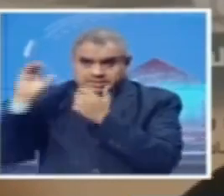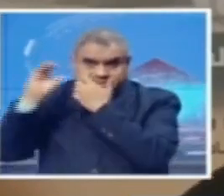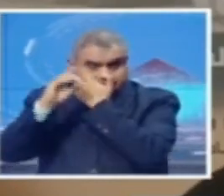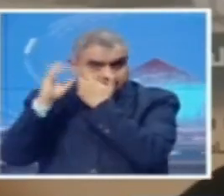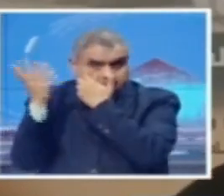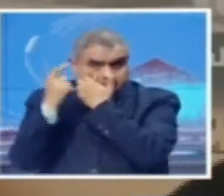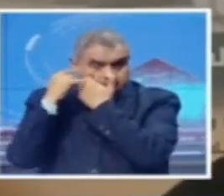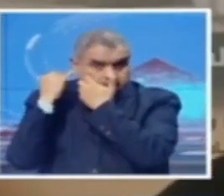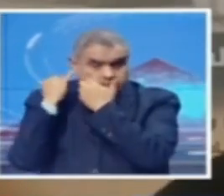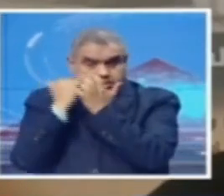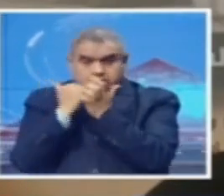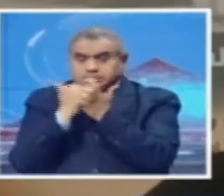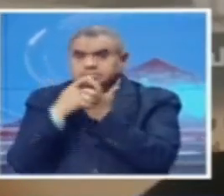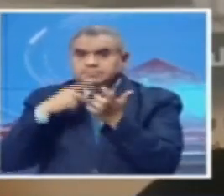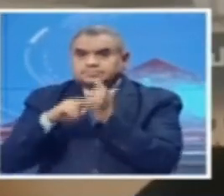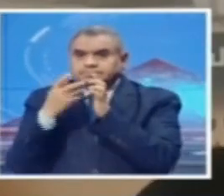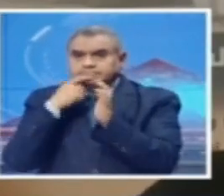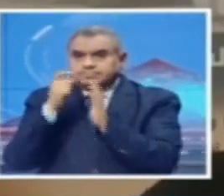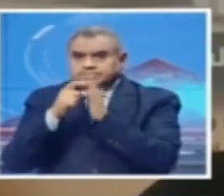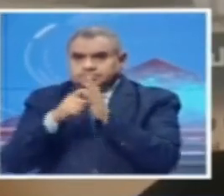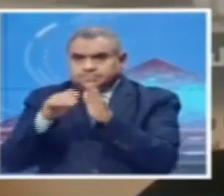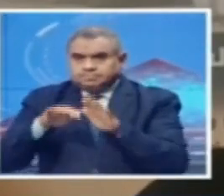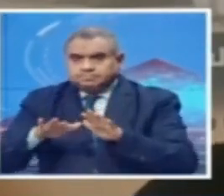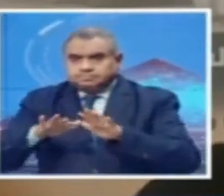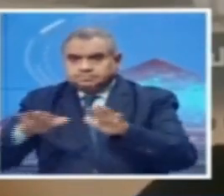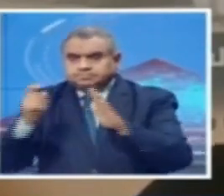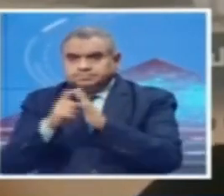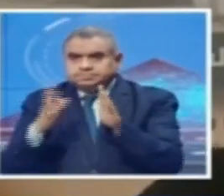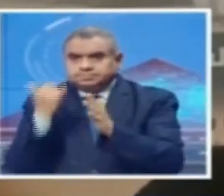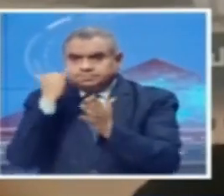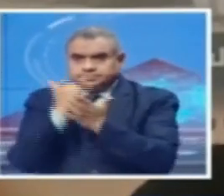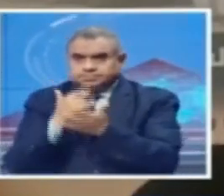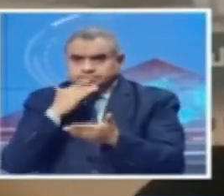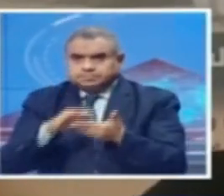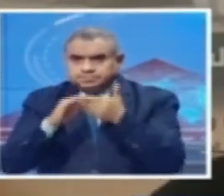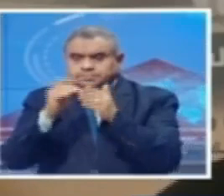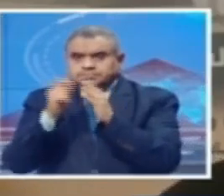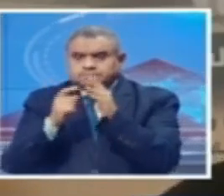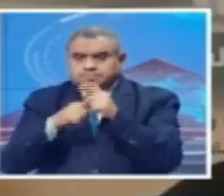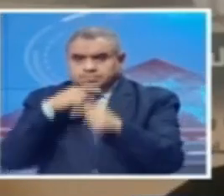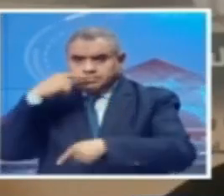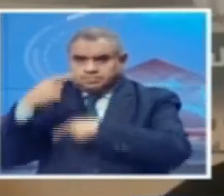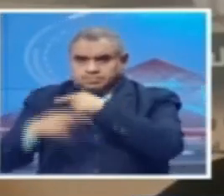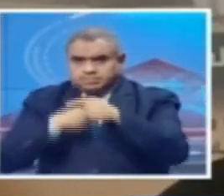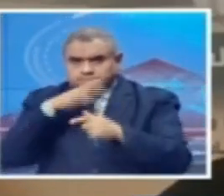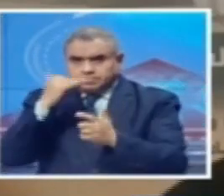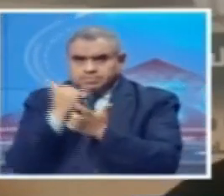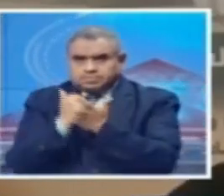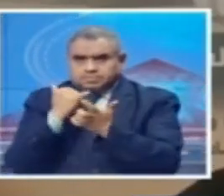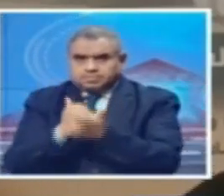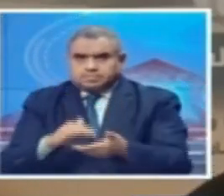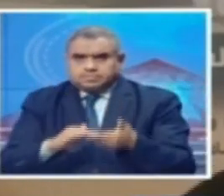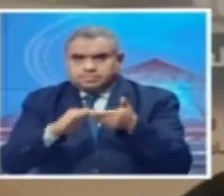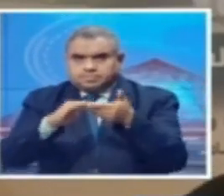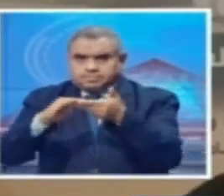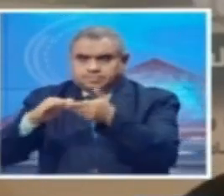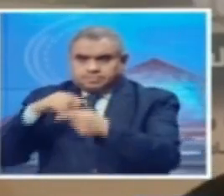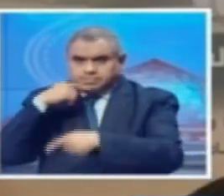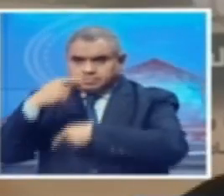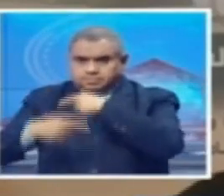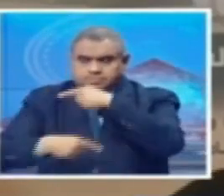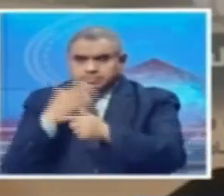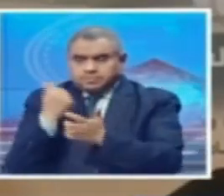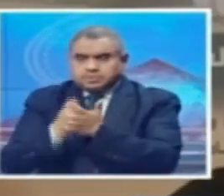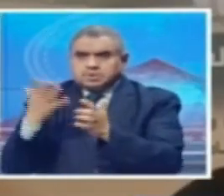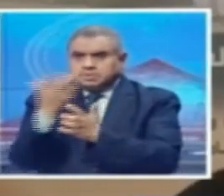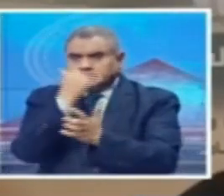جميع التيسيرات لطرح هذه المجمعات في سبيل أن احنا تبقى مش مجمعات صناعية ولكن